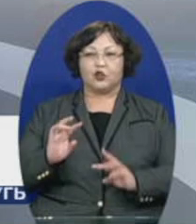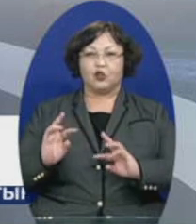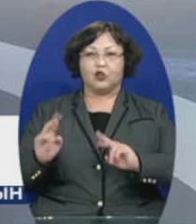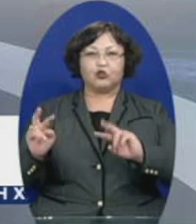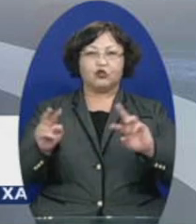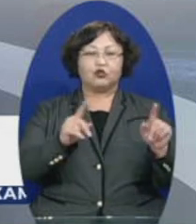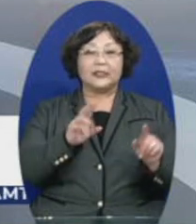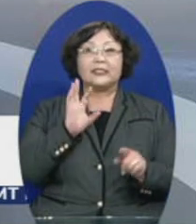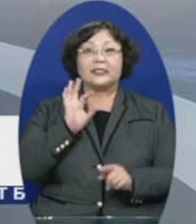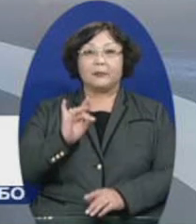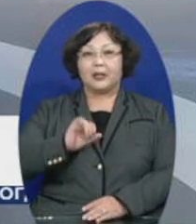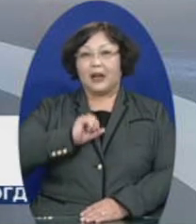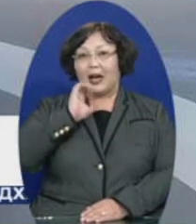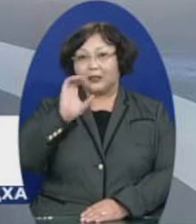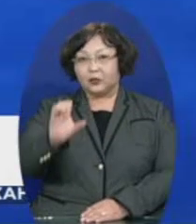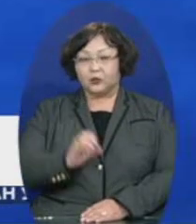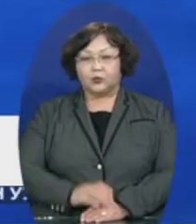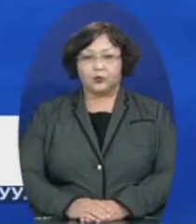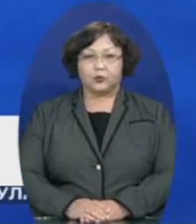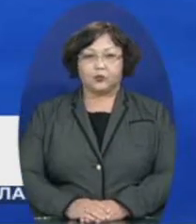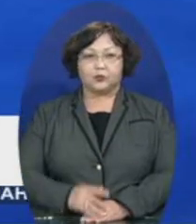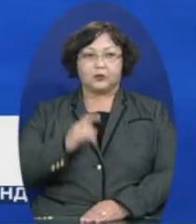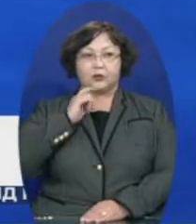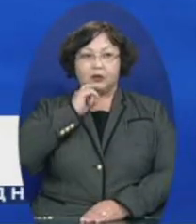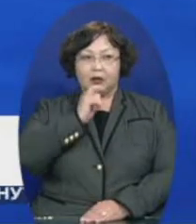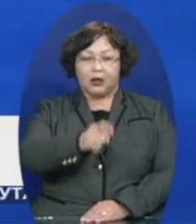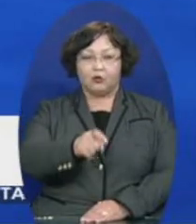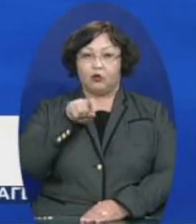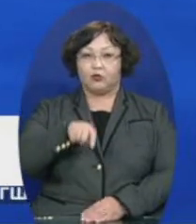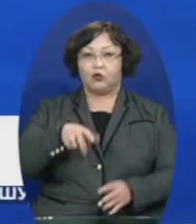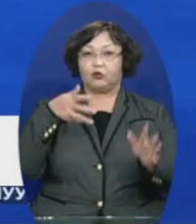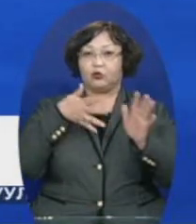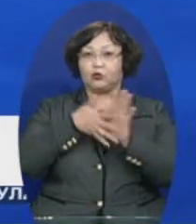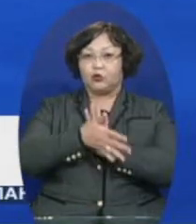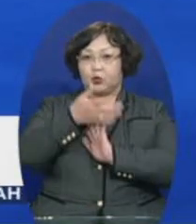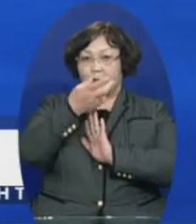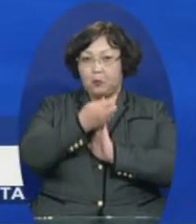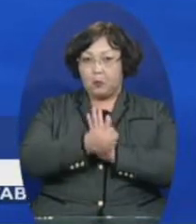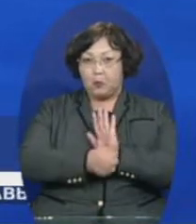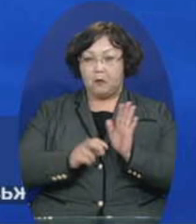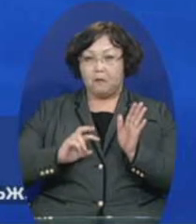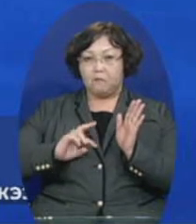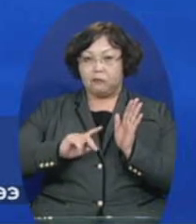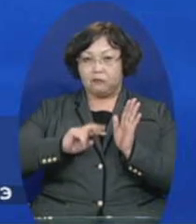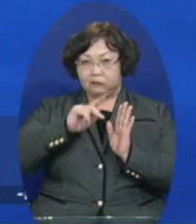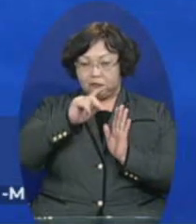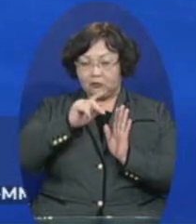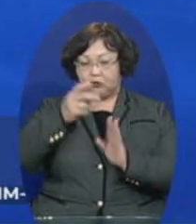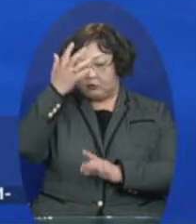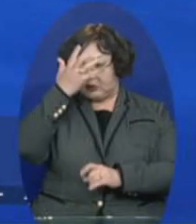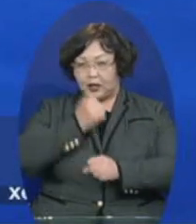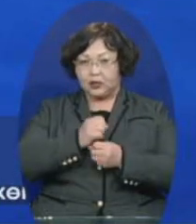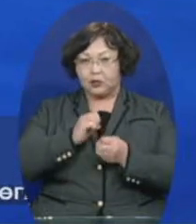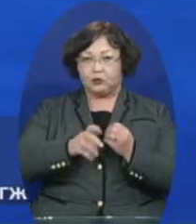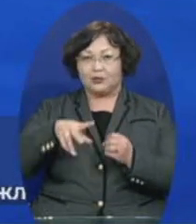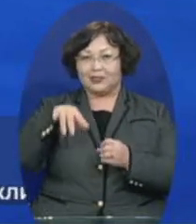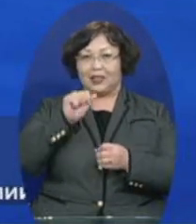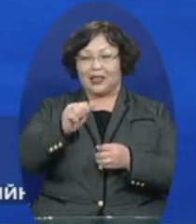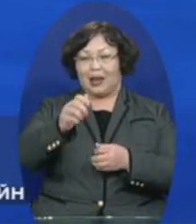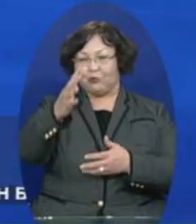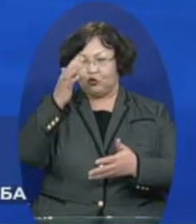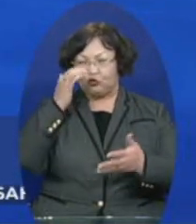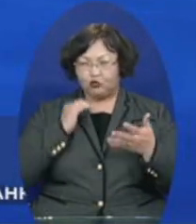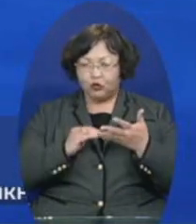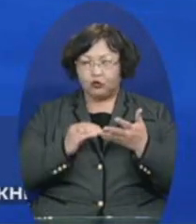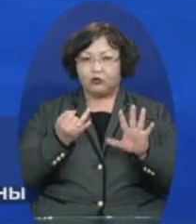эхлээд үзэх шатаа өгөөч. За тэгэхээр энэ удаагийн төсвийн тодтоглоор төрийн албаны үндсэн цалингийн доод хэмжээг 750